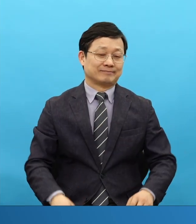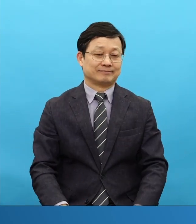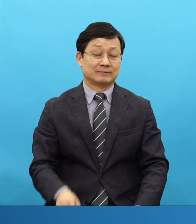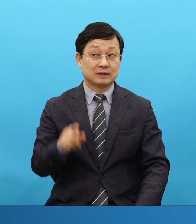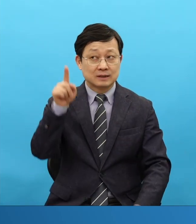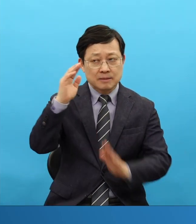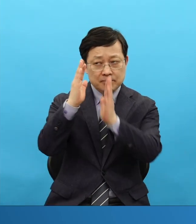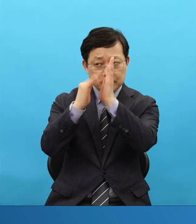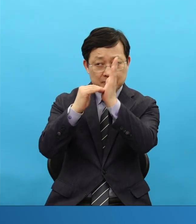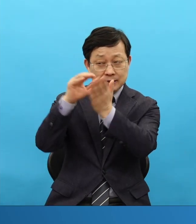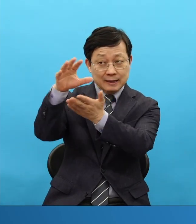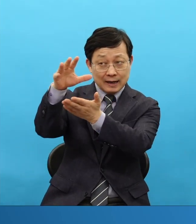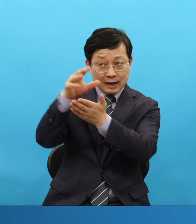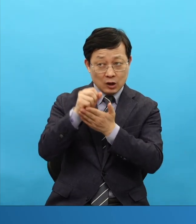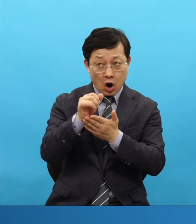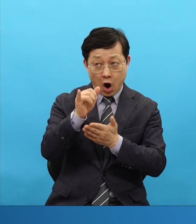있으면은